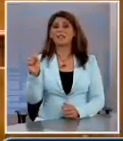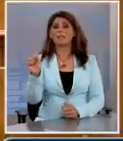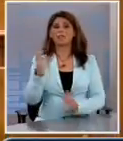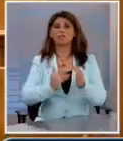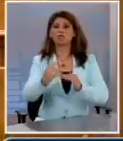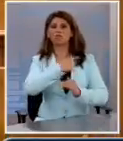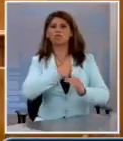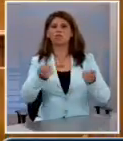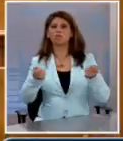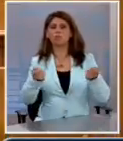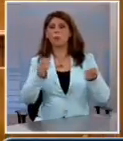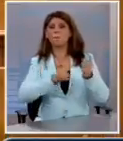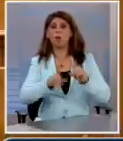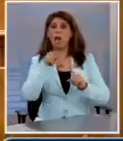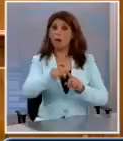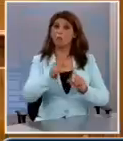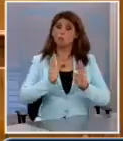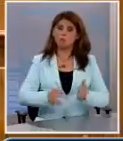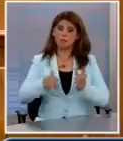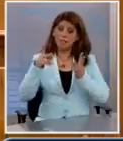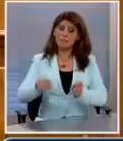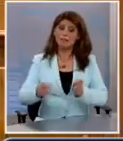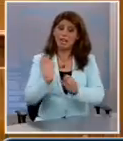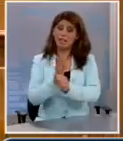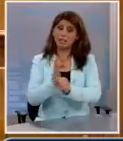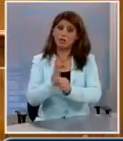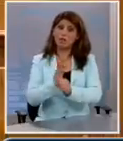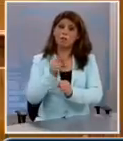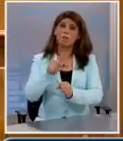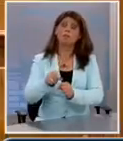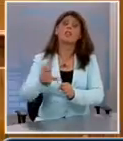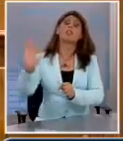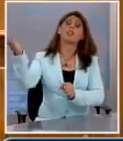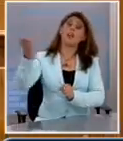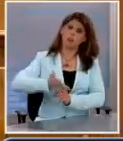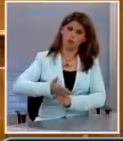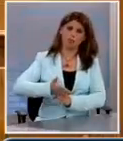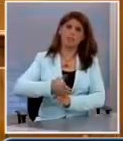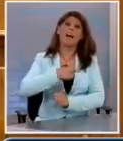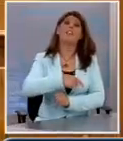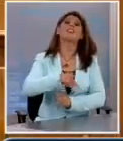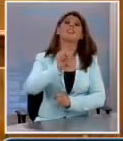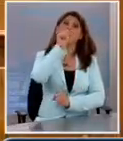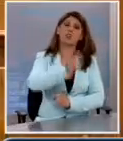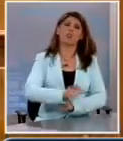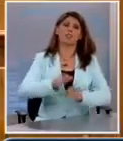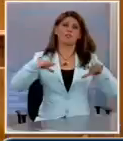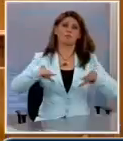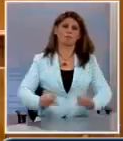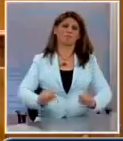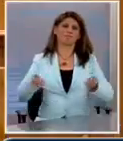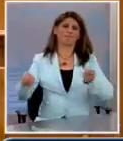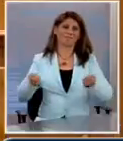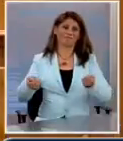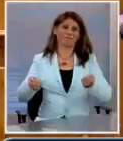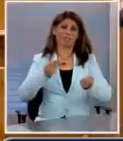είναι αυτός που μπορεί να αποτρέψει μια καταστροφή η οποία δεν θα ερχόταν εάν δεν κυβερνούσε. Εσείς δεν